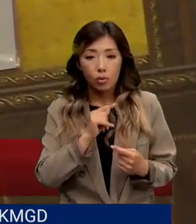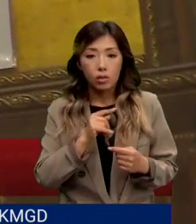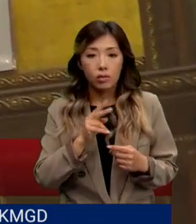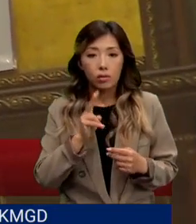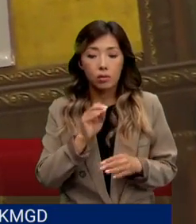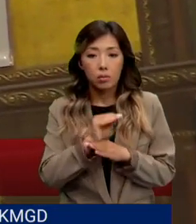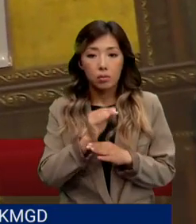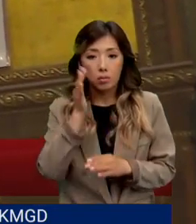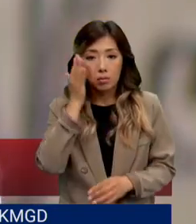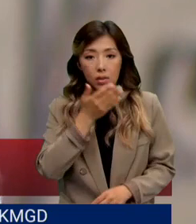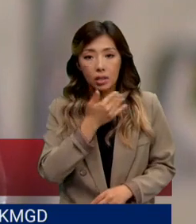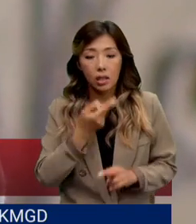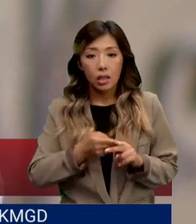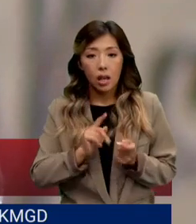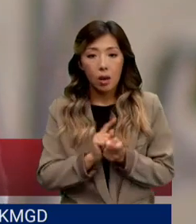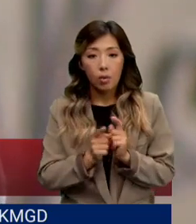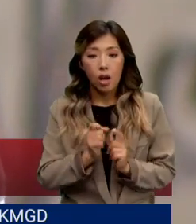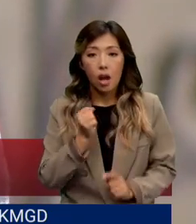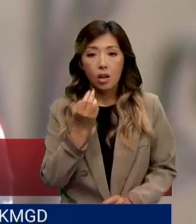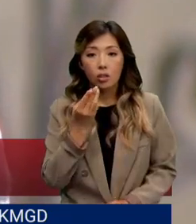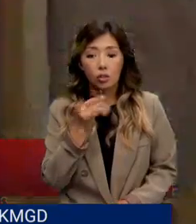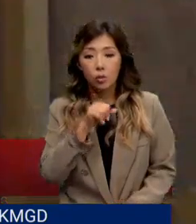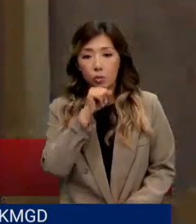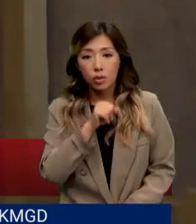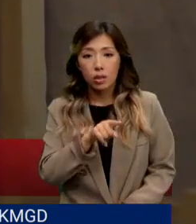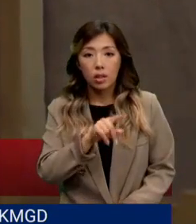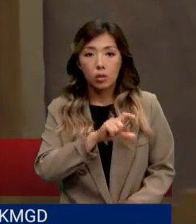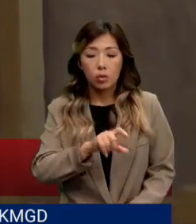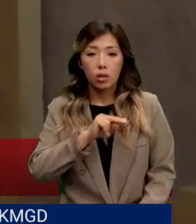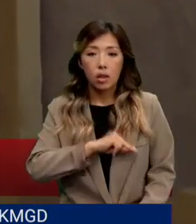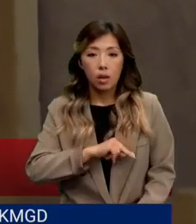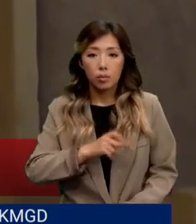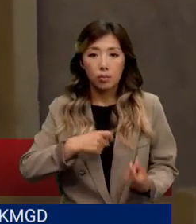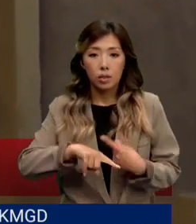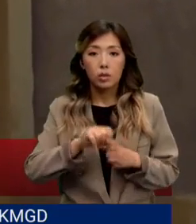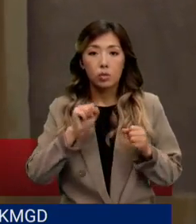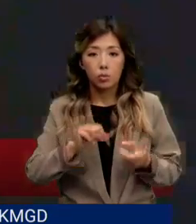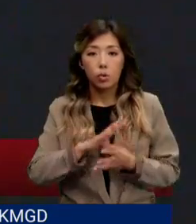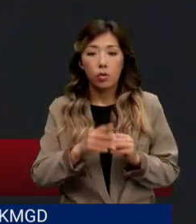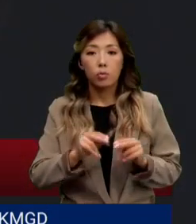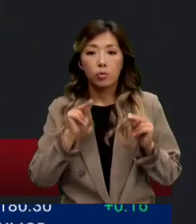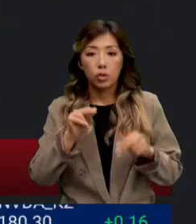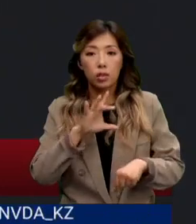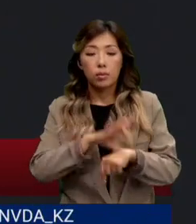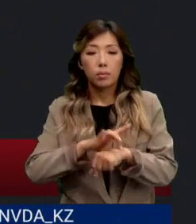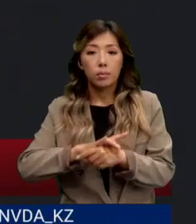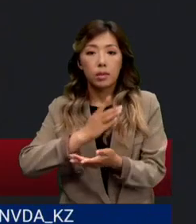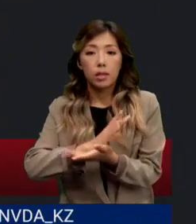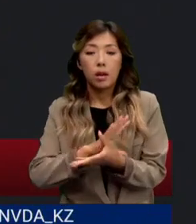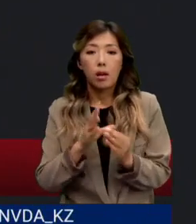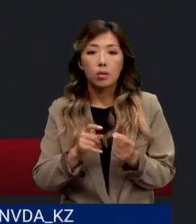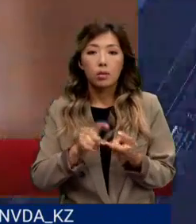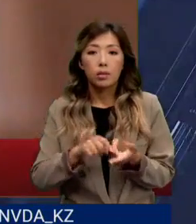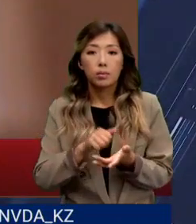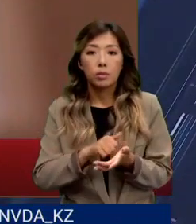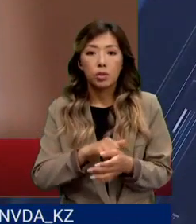его словам, «Ашек» дал возможность бизнесу работать в условиях пандемии и позволил выявить честную статистику по заболеваемости